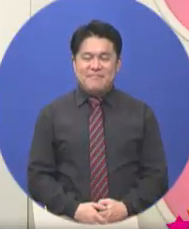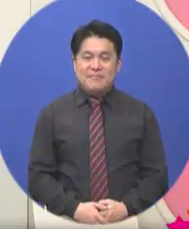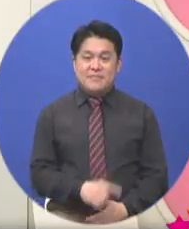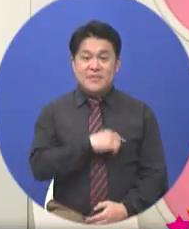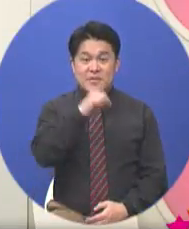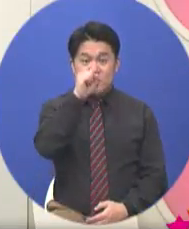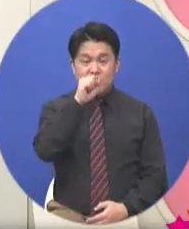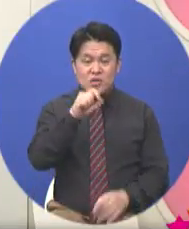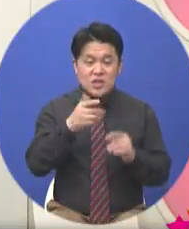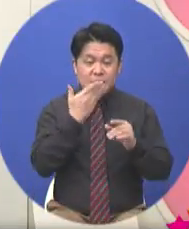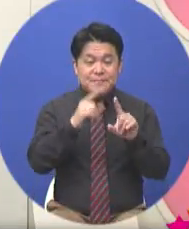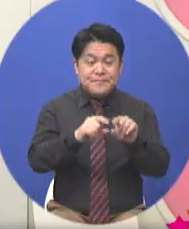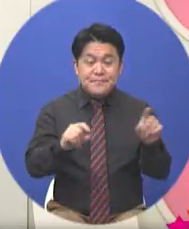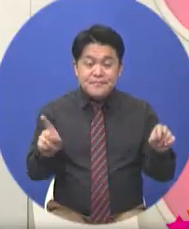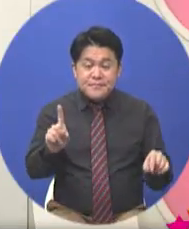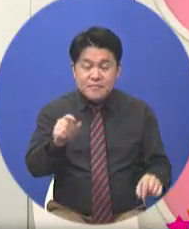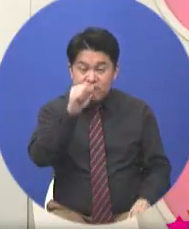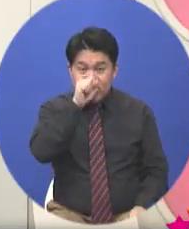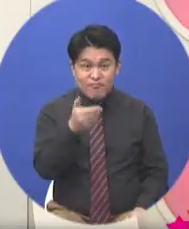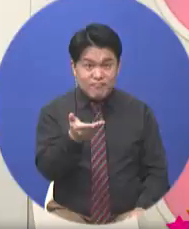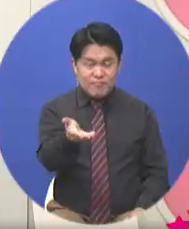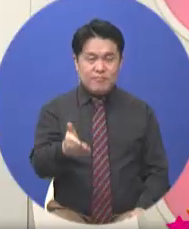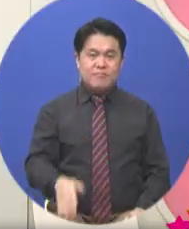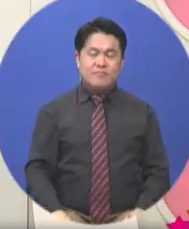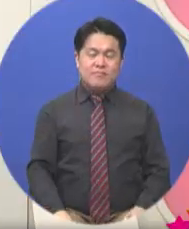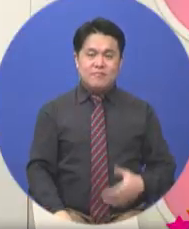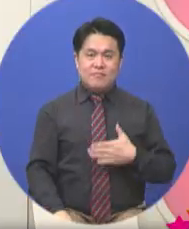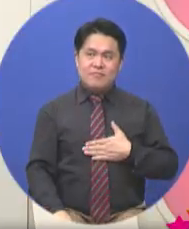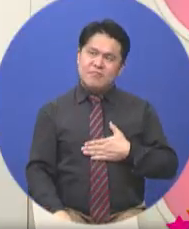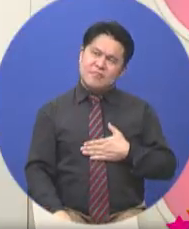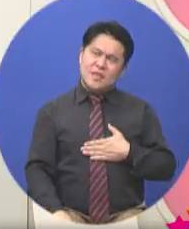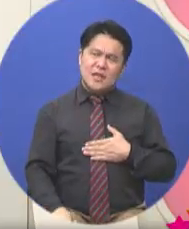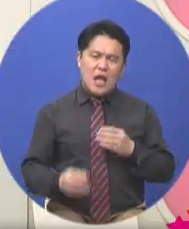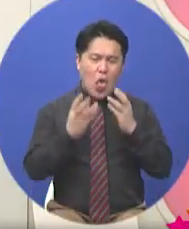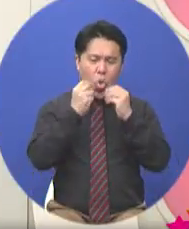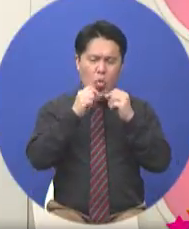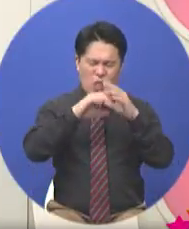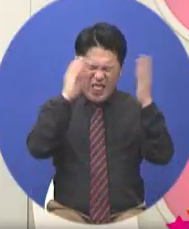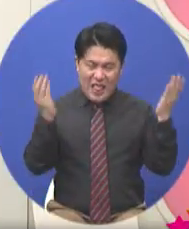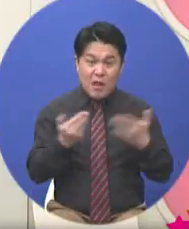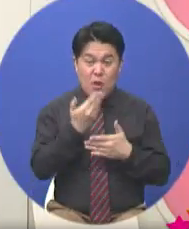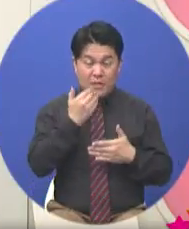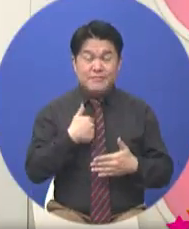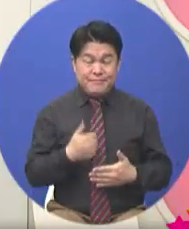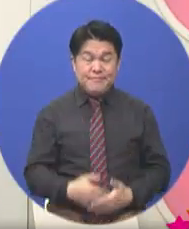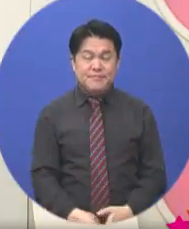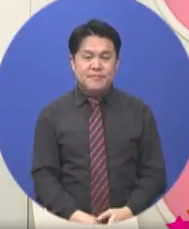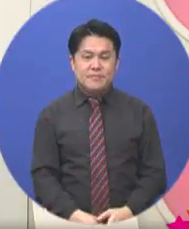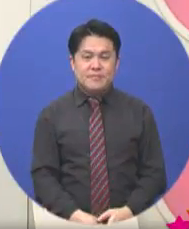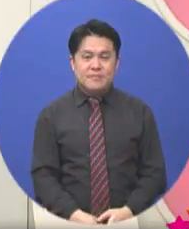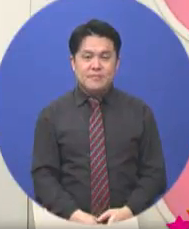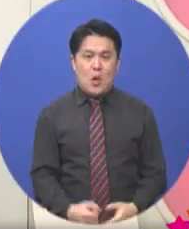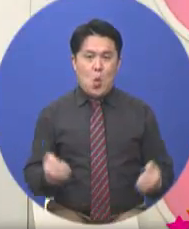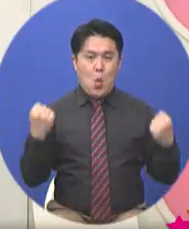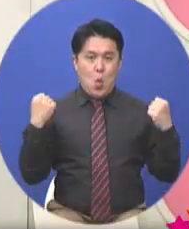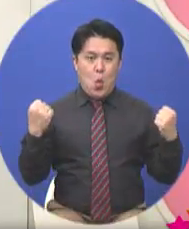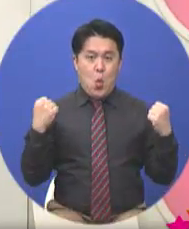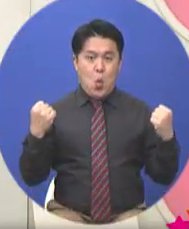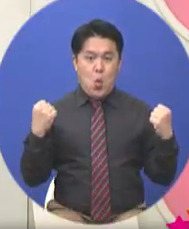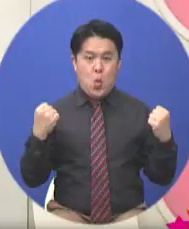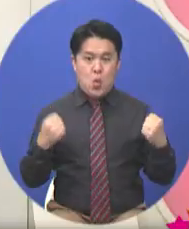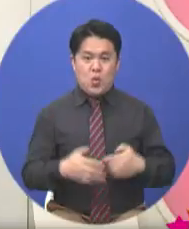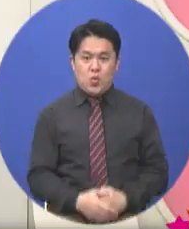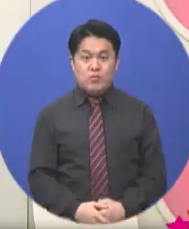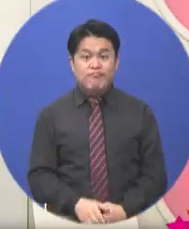가장 좋아하는 음식은 어떤 음식이세요? 그냥 뭐 안 먹는 게 없어요. 다 먹지. 네. 건강 네. 완전히 건강하신 분이네요.